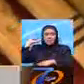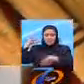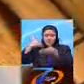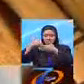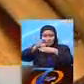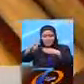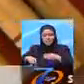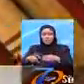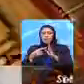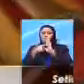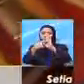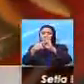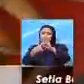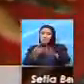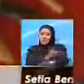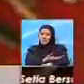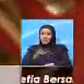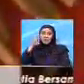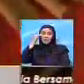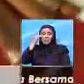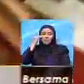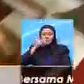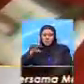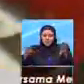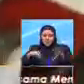warisan Melayu. Antaranya seni pembuatan keris,